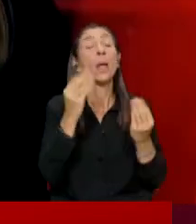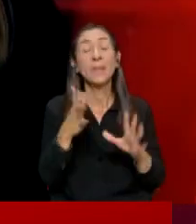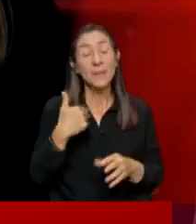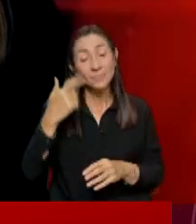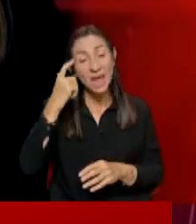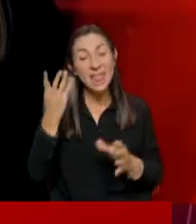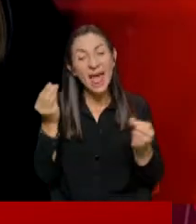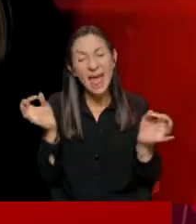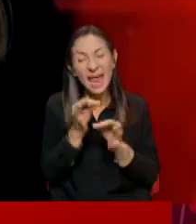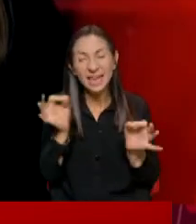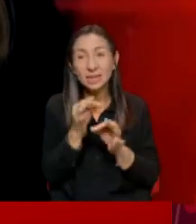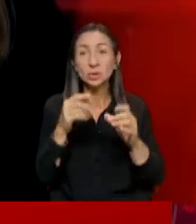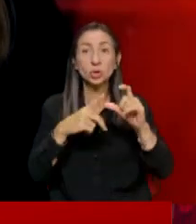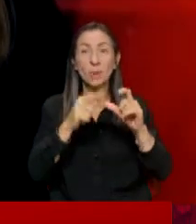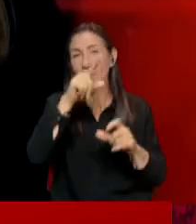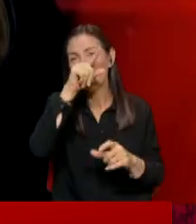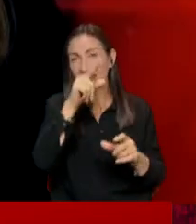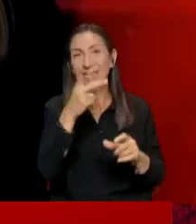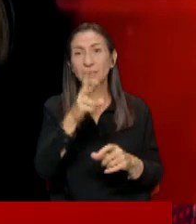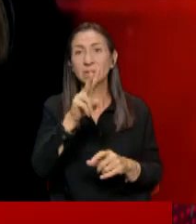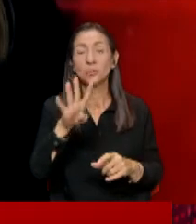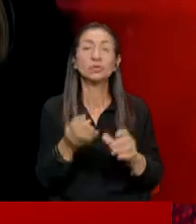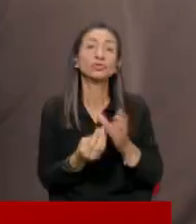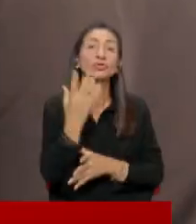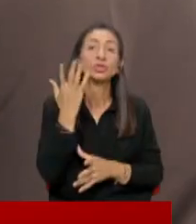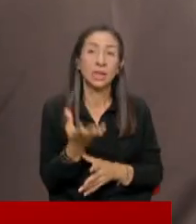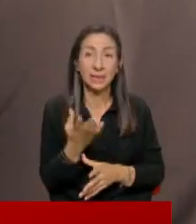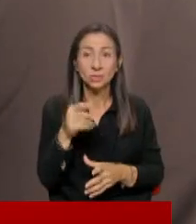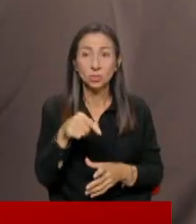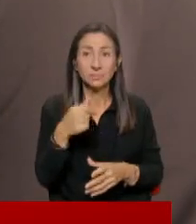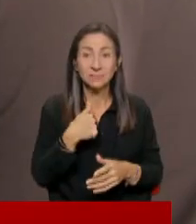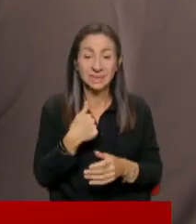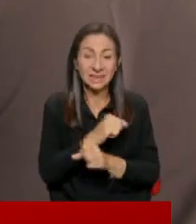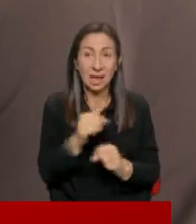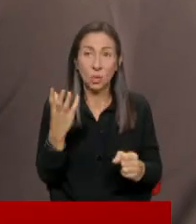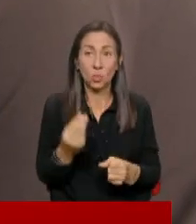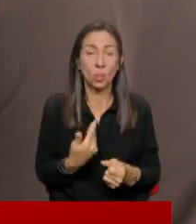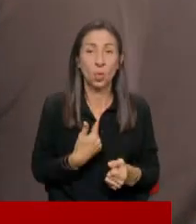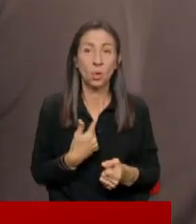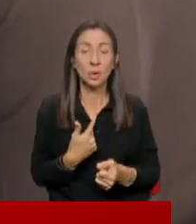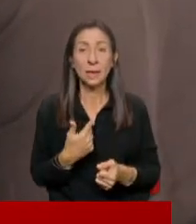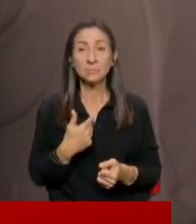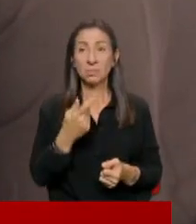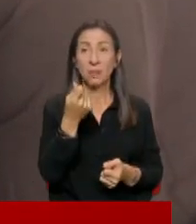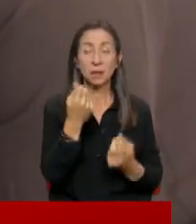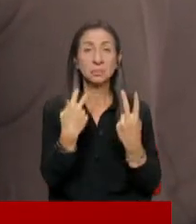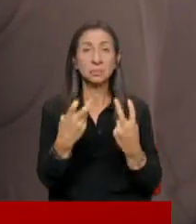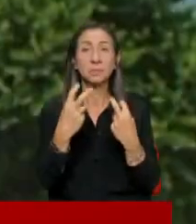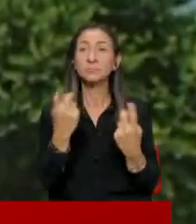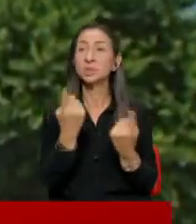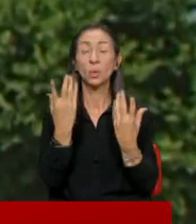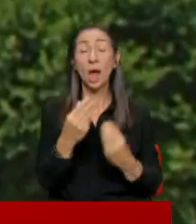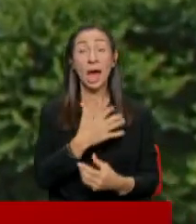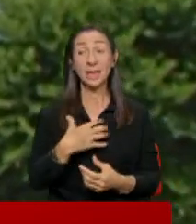benim en erken Şubat-Mart 2024 gibi olacak. Hep şu anda bize oluyor yani olan. Bizim paralarla oluyor işte bir